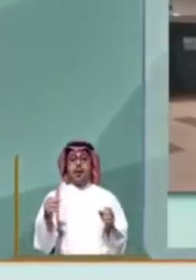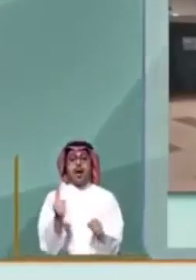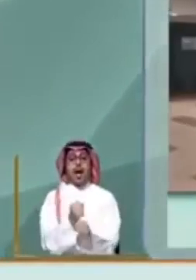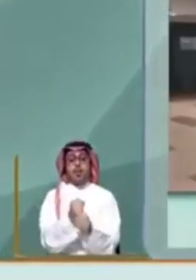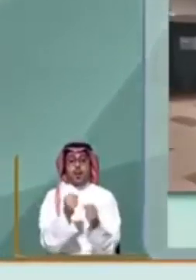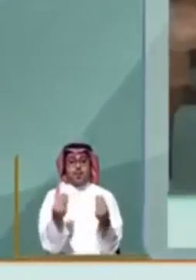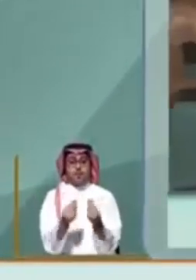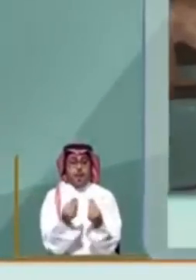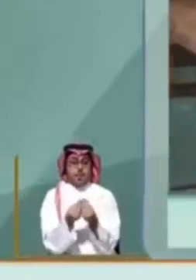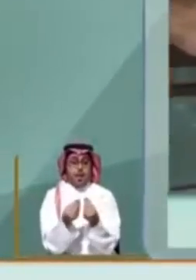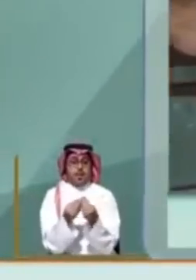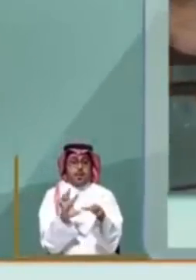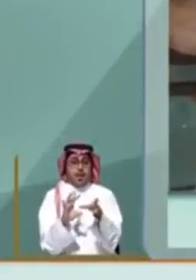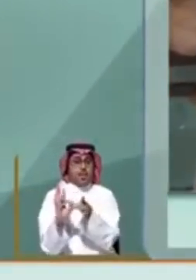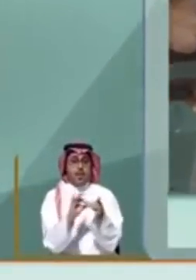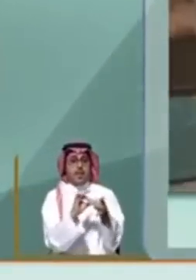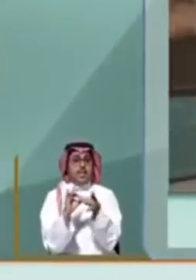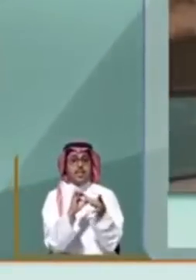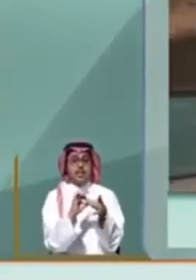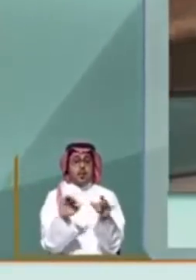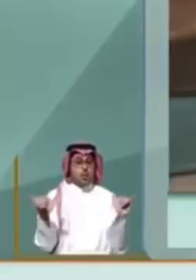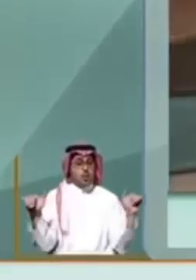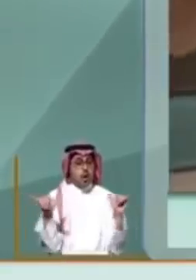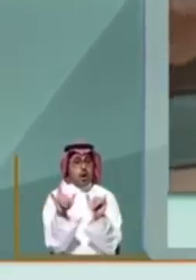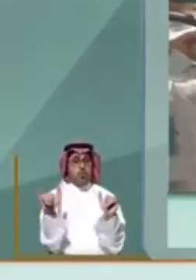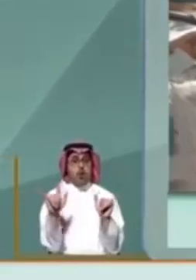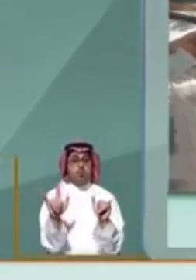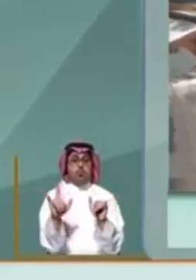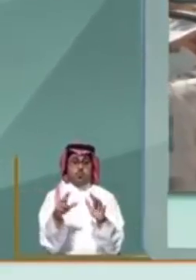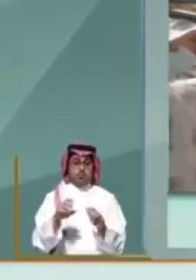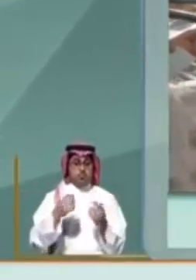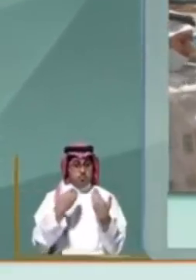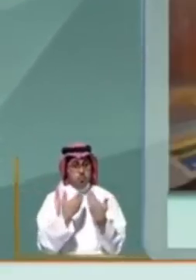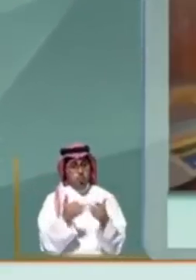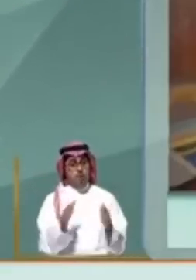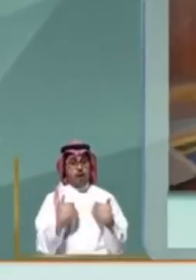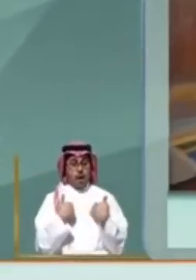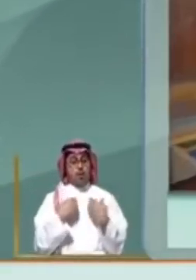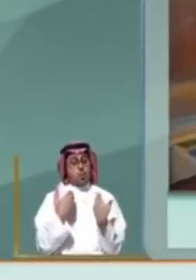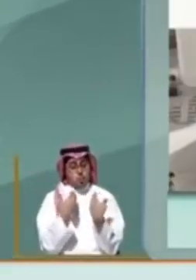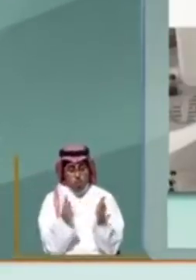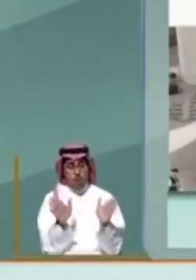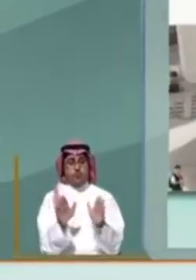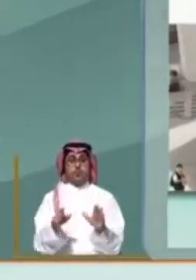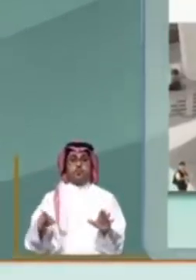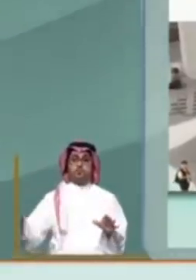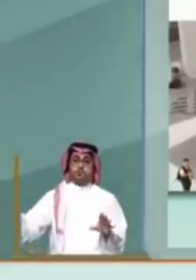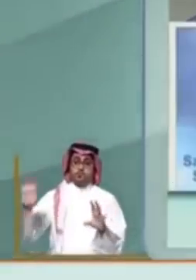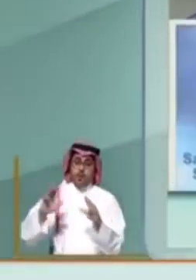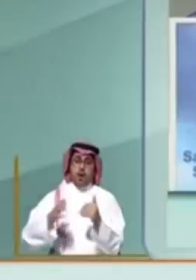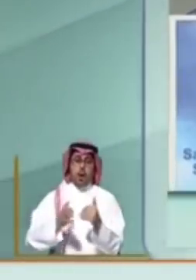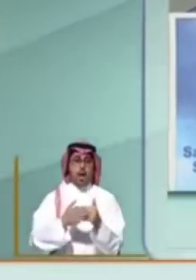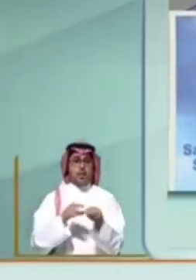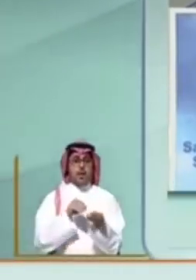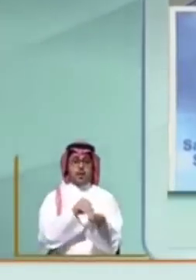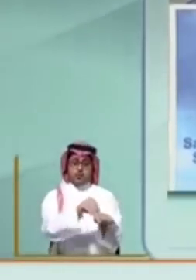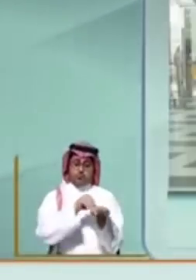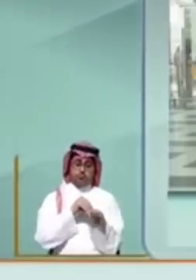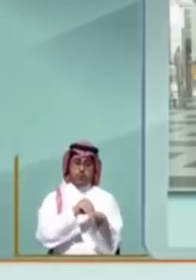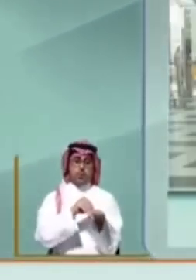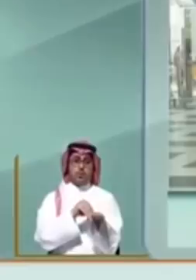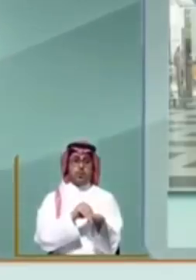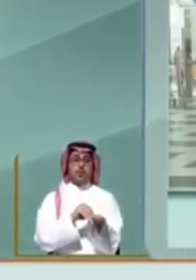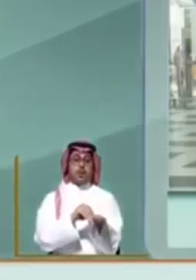بها الأمانة بالتنسيق دائما المباشر معهم، سواء في خدمات التوصيل المنزلي على